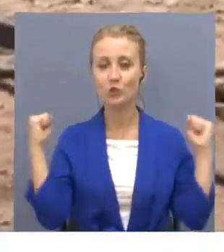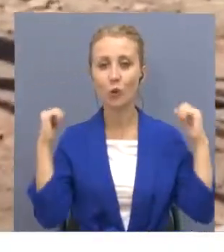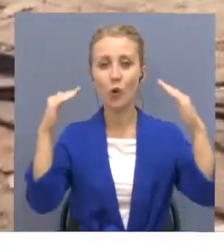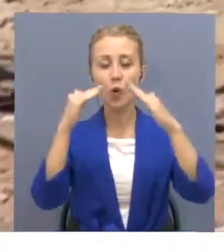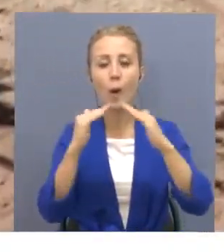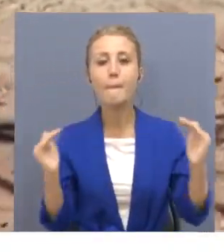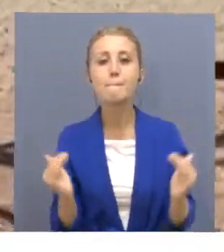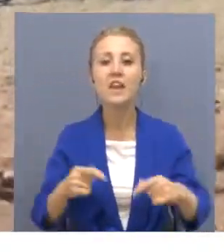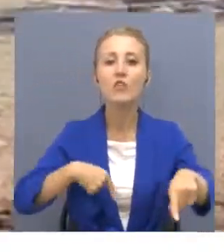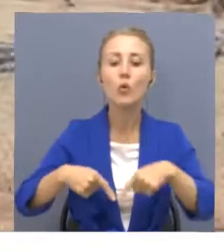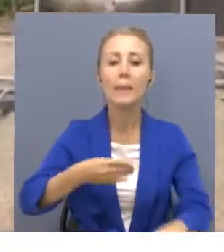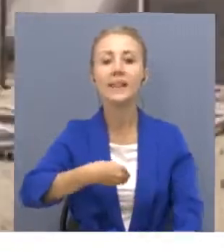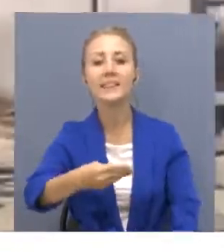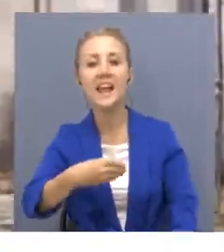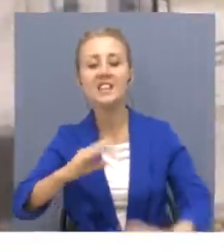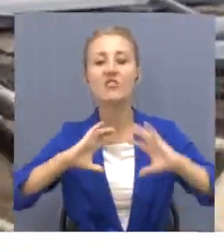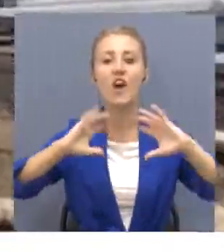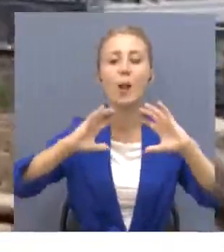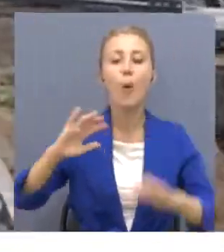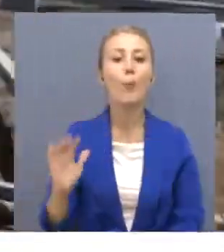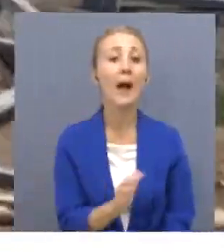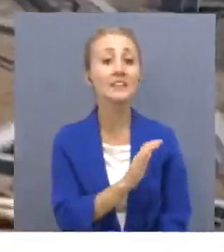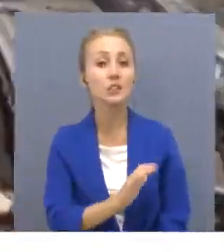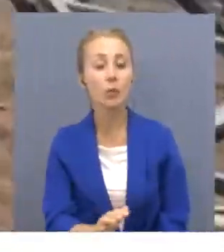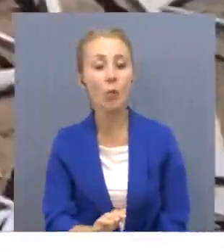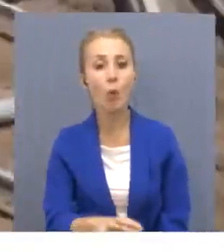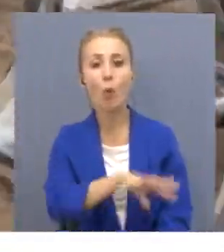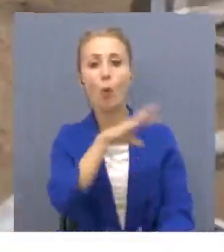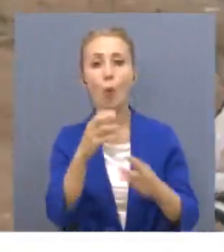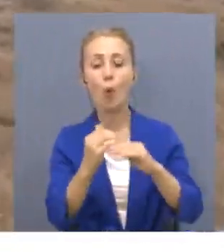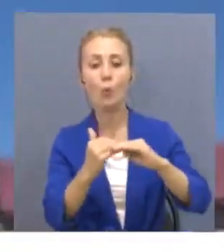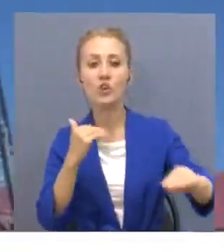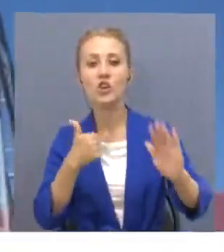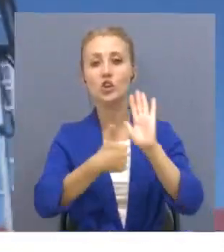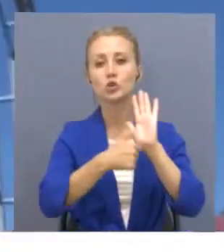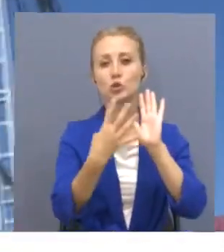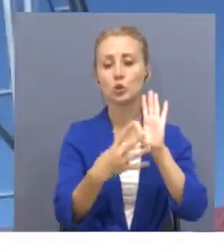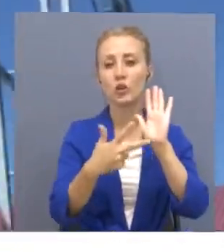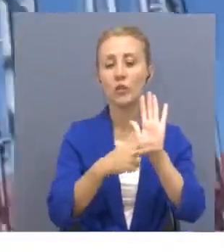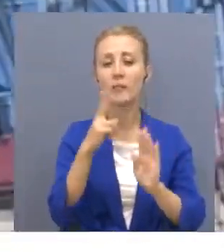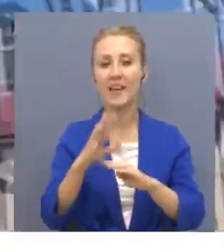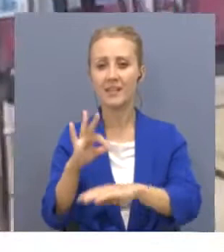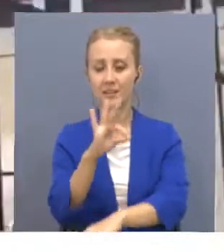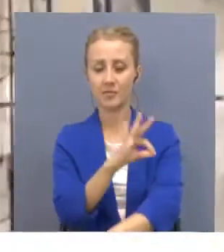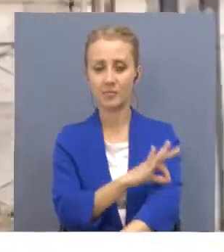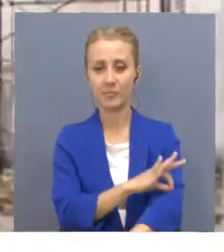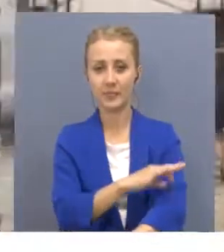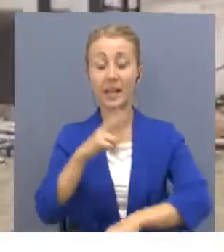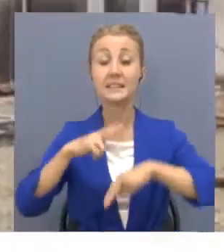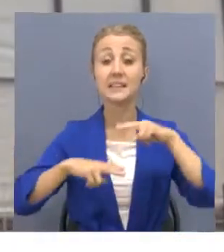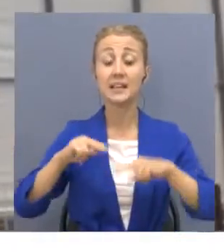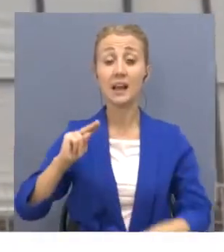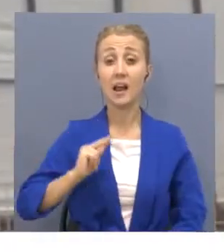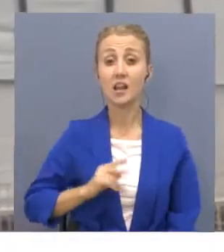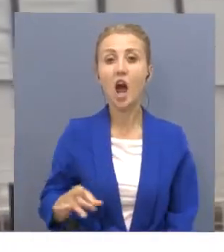площадки для мини-футбола, тенниса, волейбола и баскетбола. Общая площадь объекта составляет 648 квадратных метров. На строительные работы